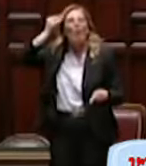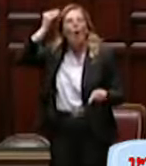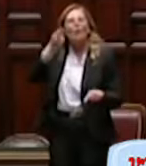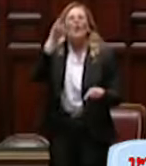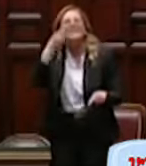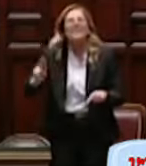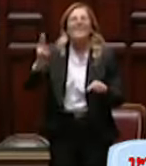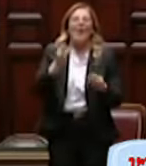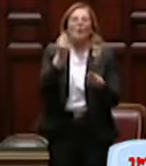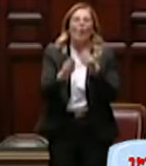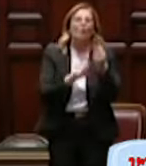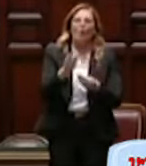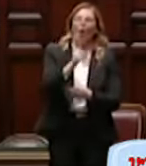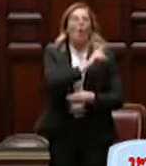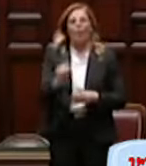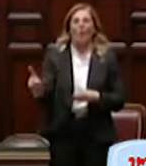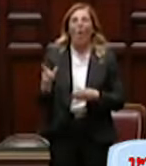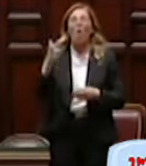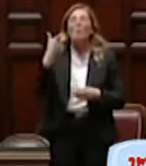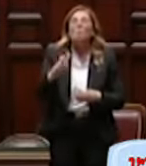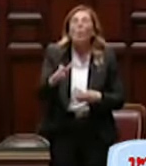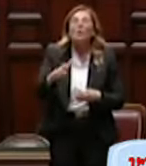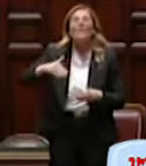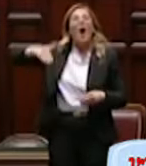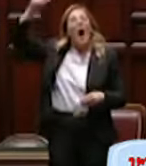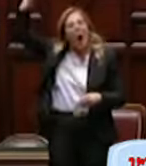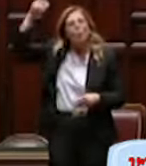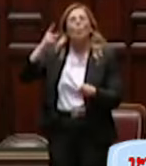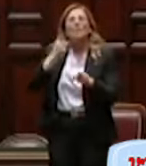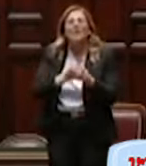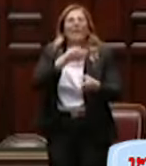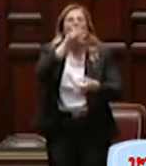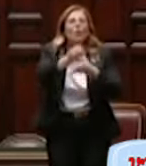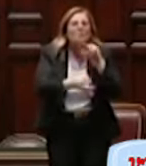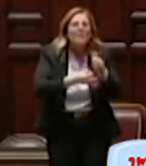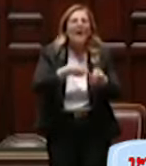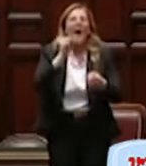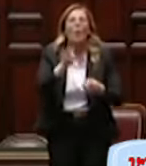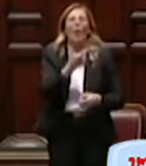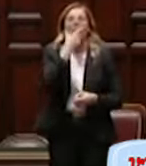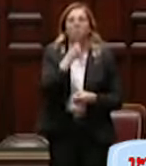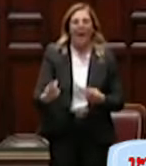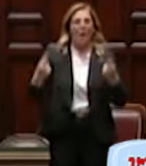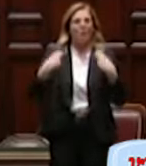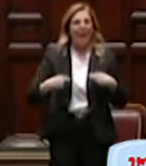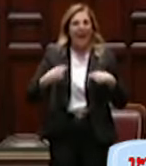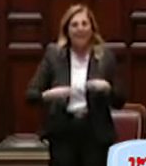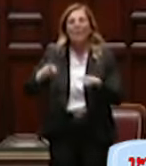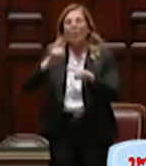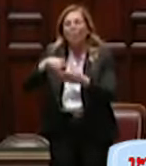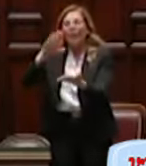presupposto perché gli adulti possano far comprendere il senso del bello della vita, ma anche dei valori